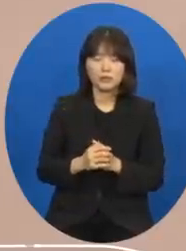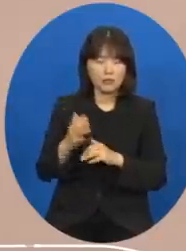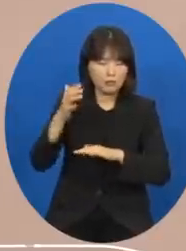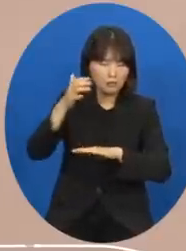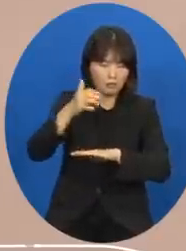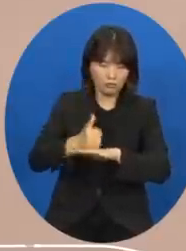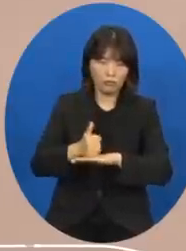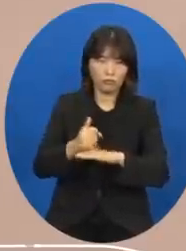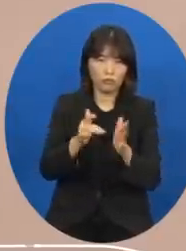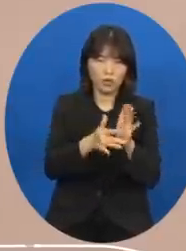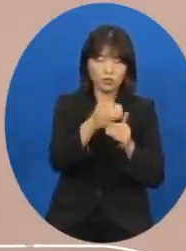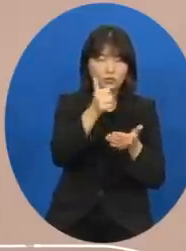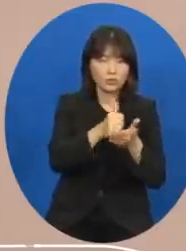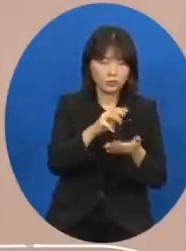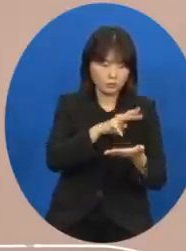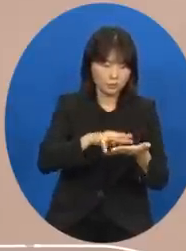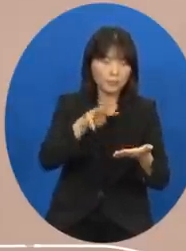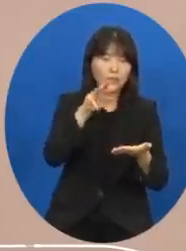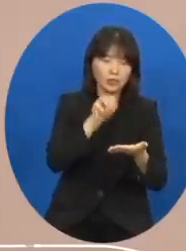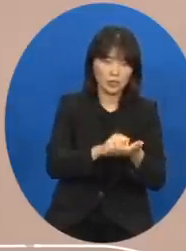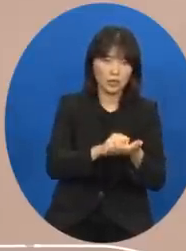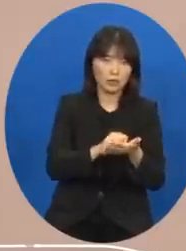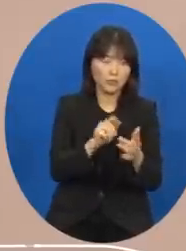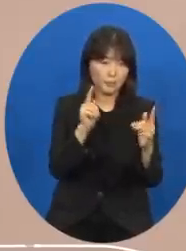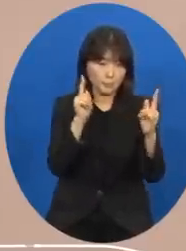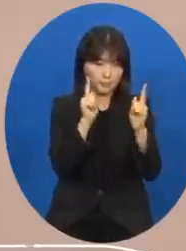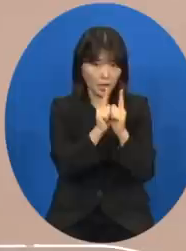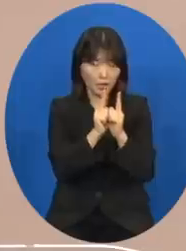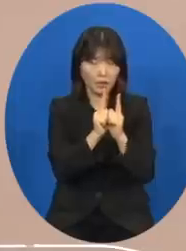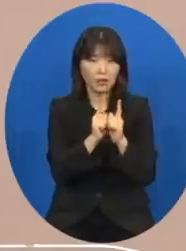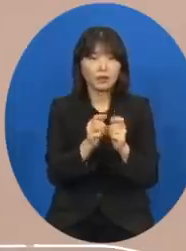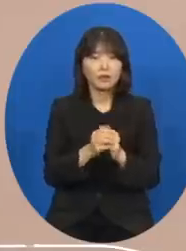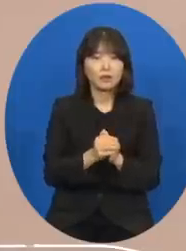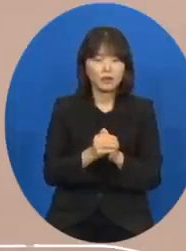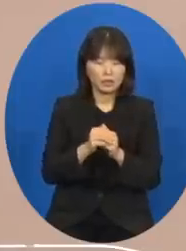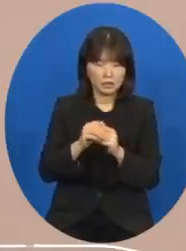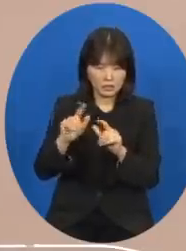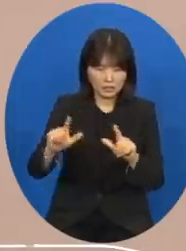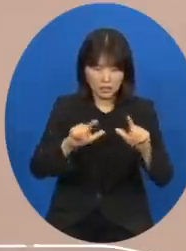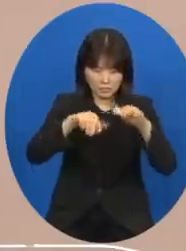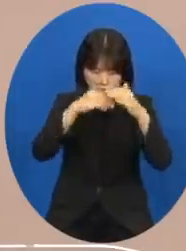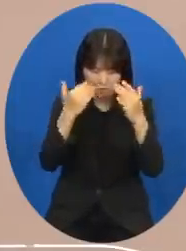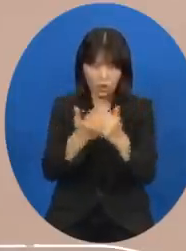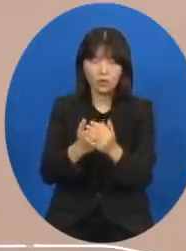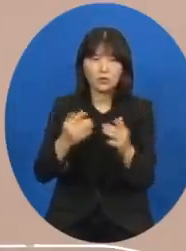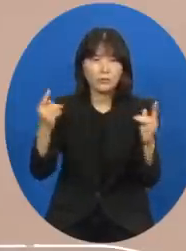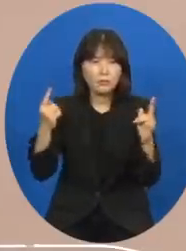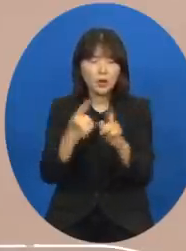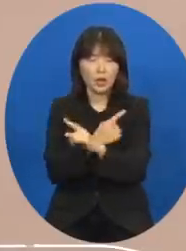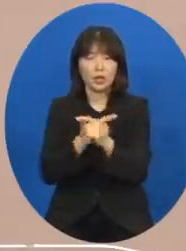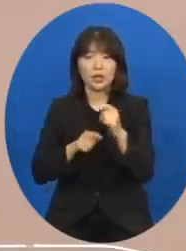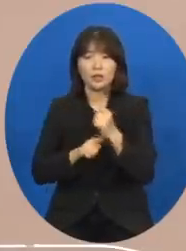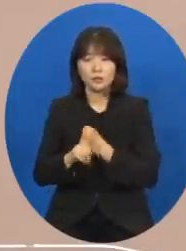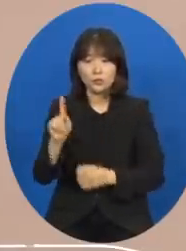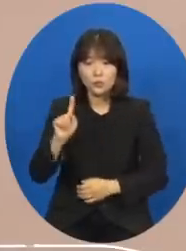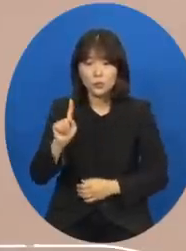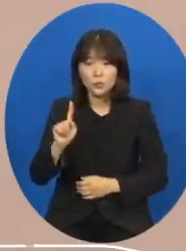예수님을 메시아로 맞아들이고 그 삶 전체가 바뀌게 된 이유가 뭐죠?